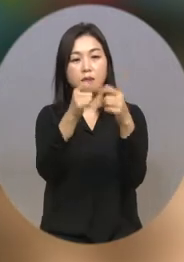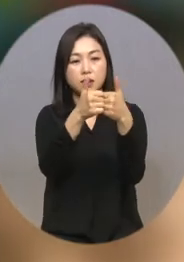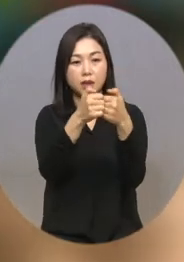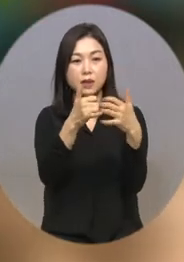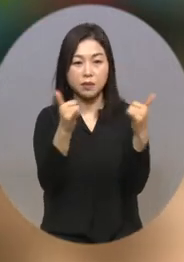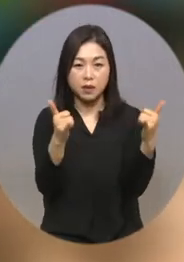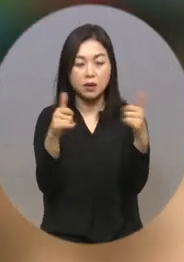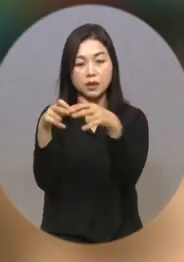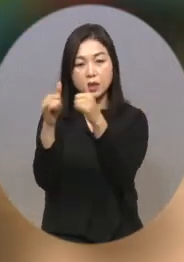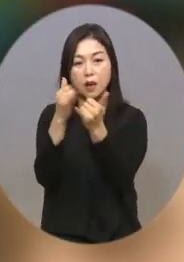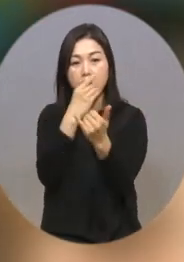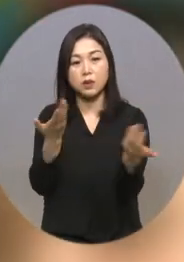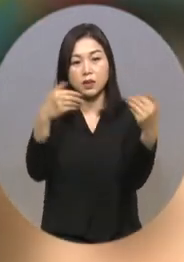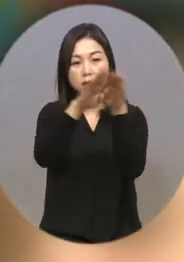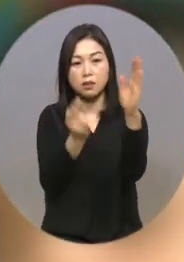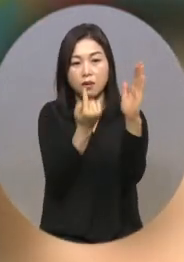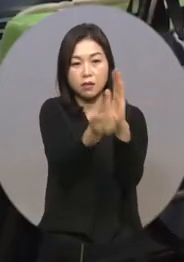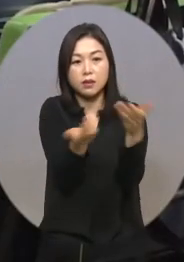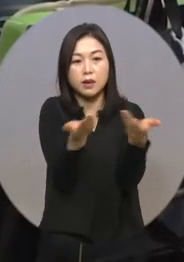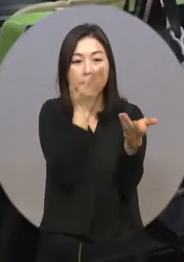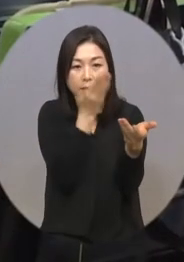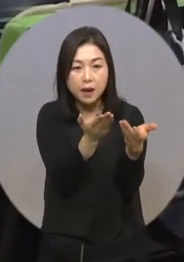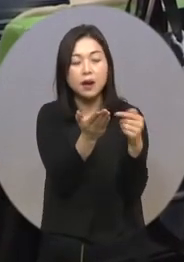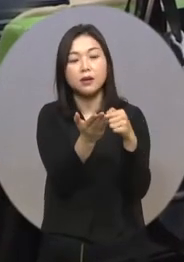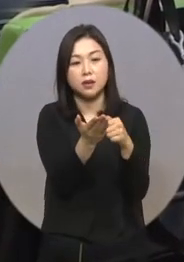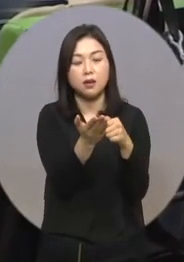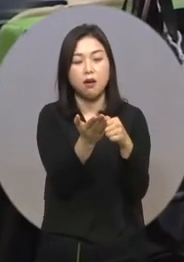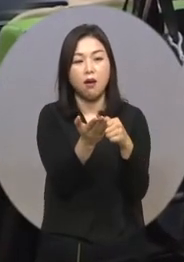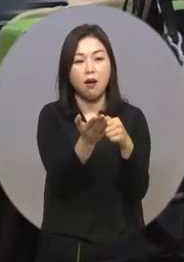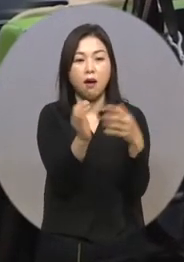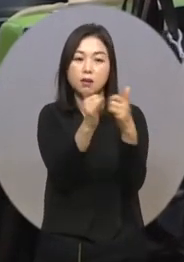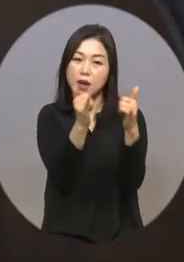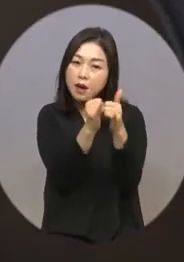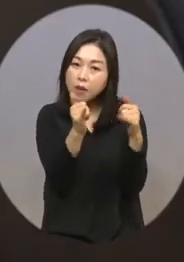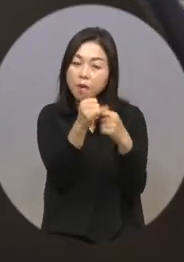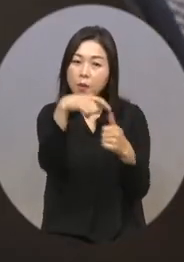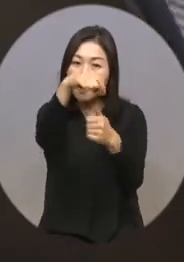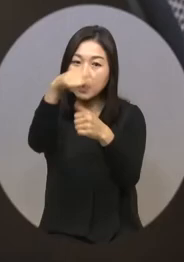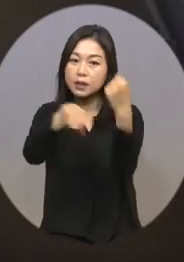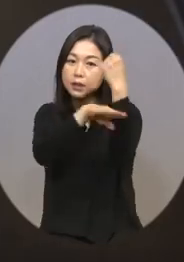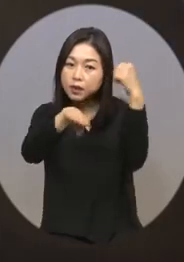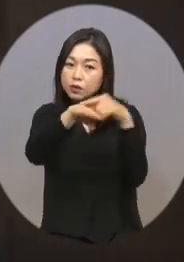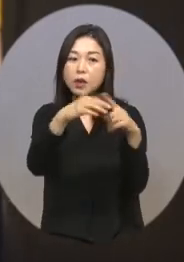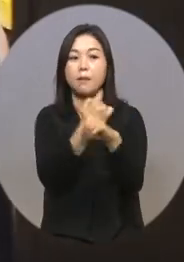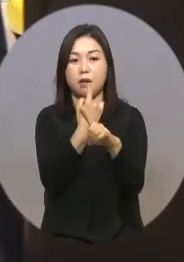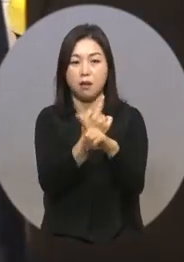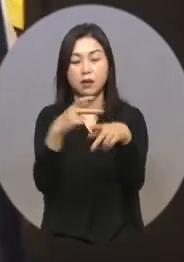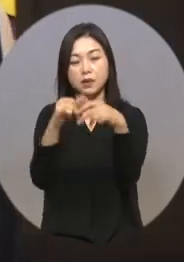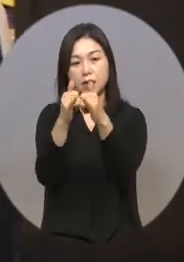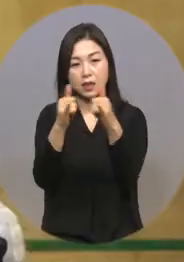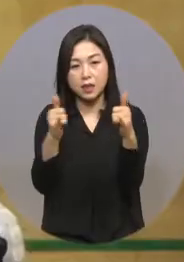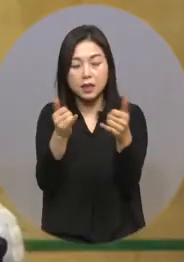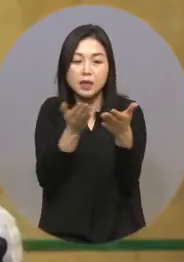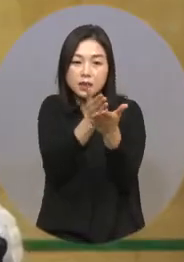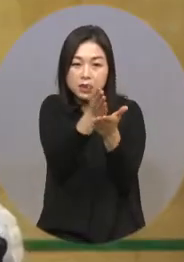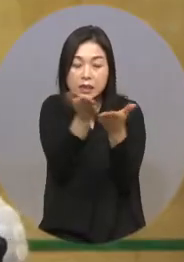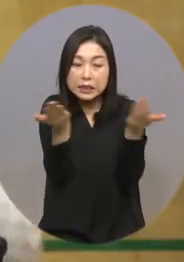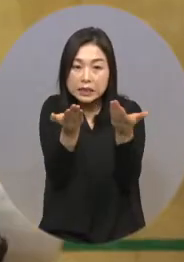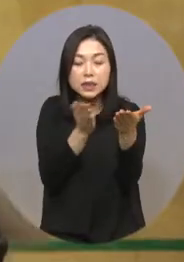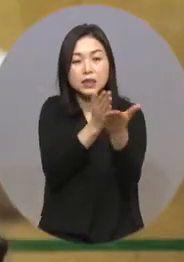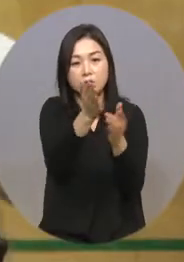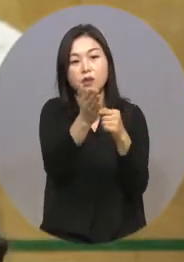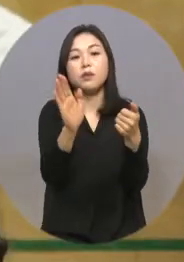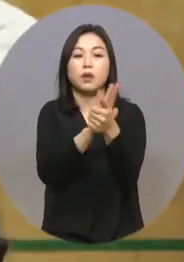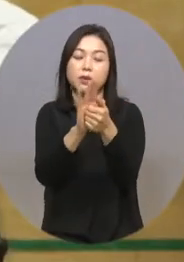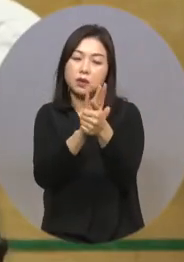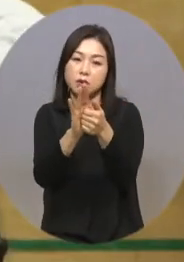도 장애인 복지시설에 근무할 수 있도록 인력 기준을 확대 해외 장애인 직업재활 분야에서 서비스 품질을 높일 방침입니다